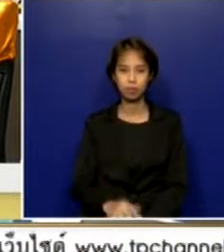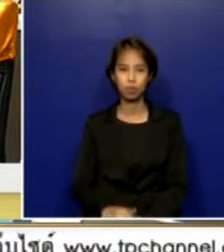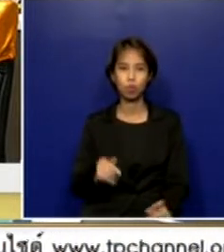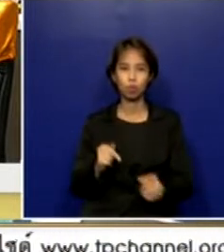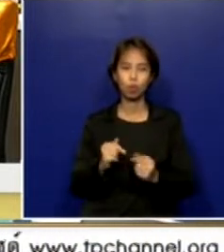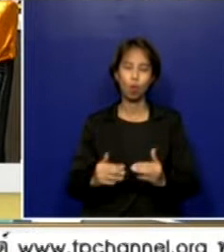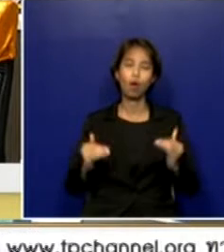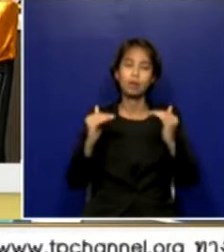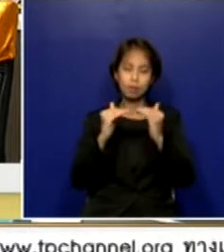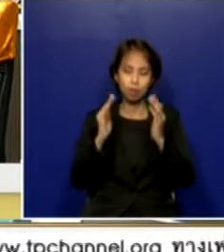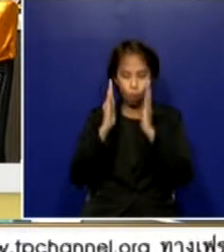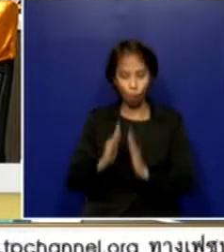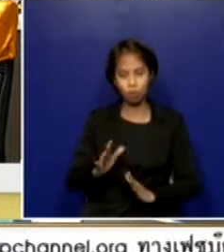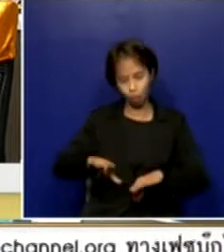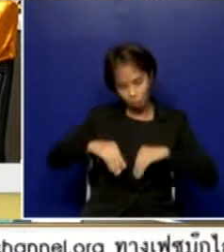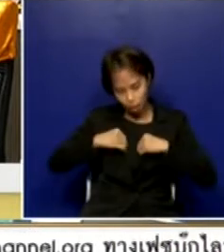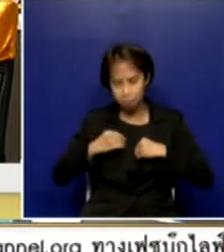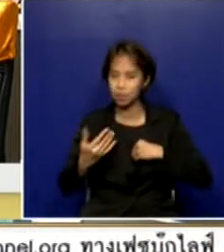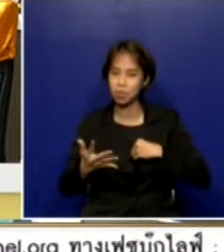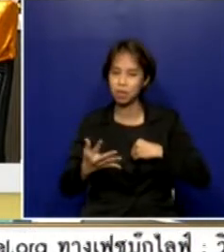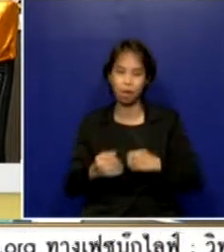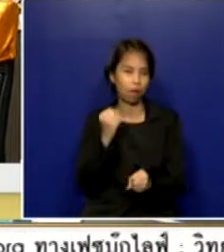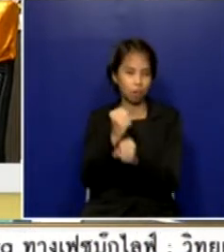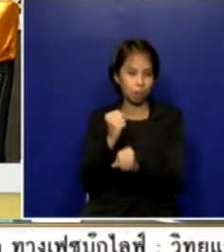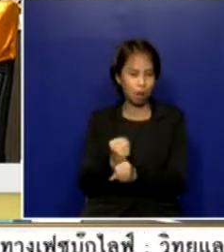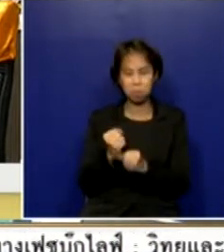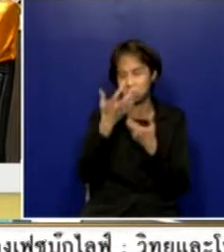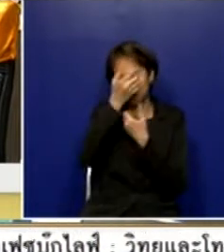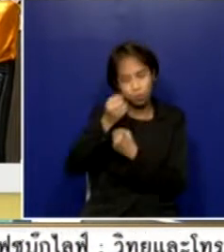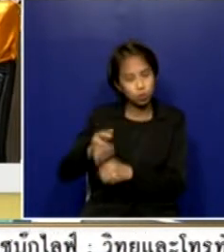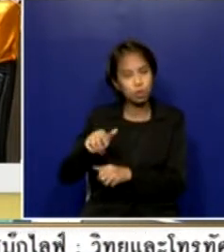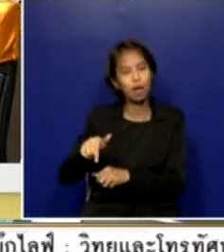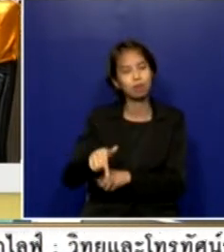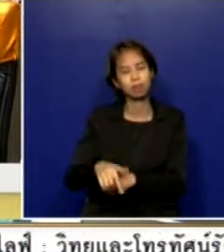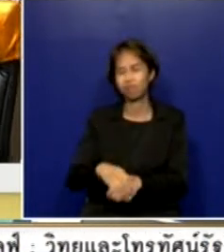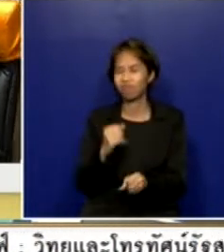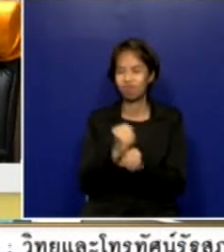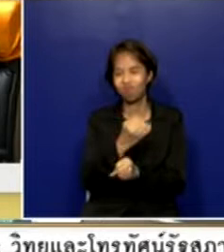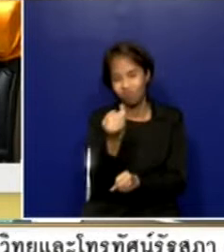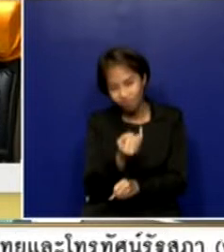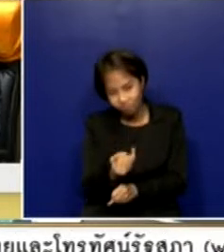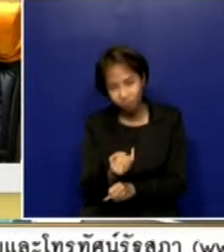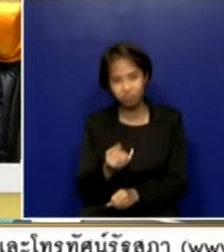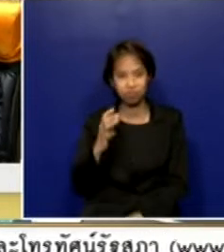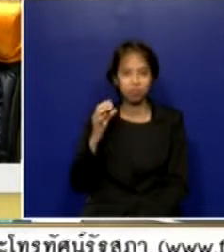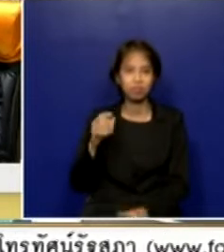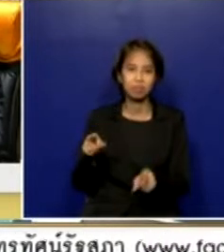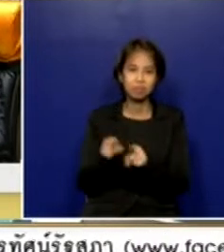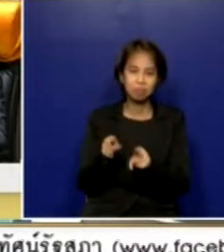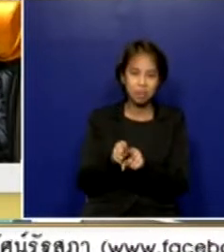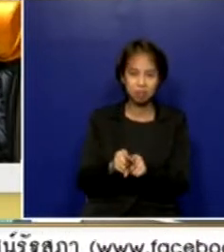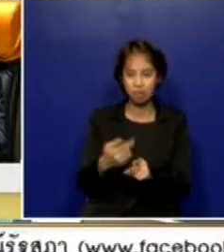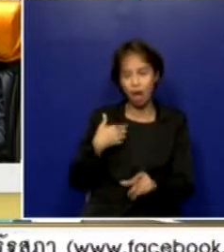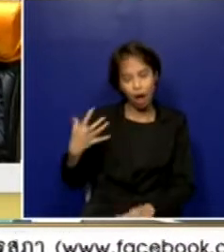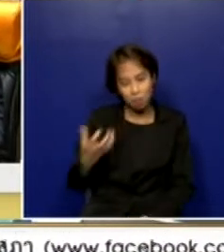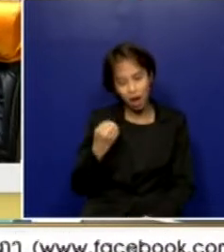ซึ่งไปส่อพัก 9ไก่คนนึงไว้ในการอภิปรายงบประมาณปี 6 3บอกว่าคุณวิโรจน์เสนอมา 23บาทกับคนเนี่ยเป็นการ